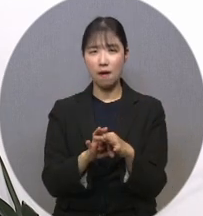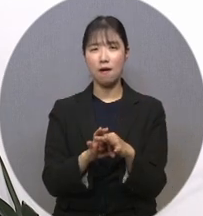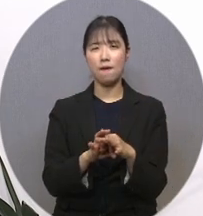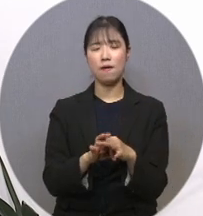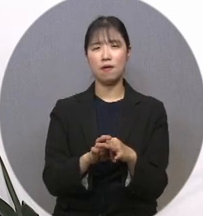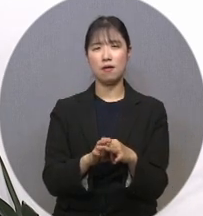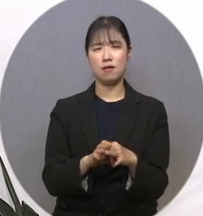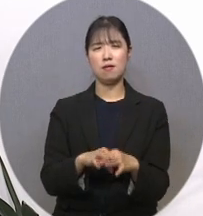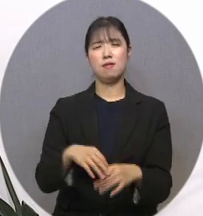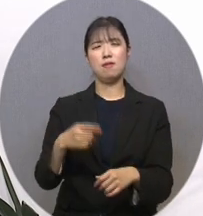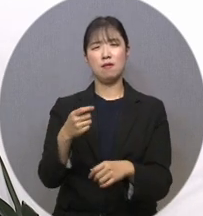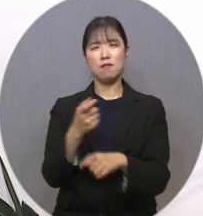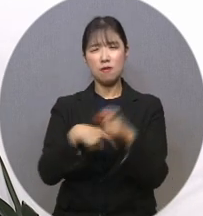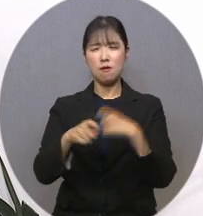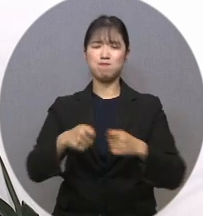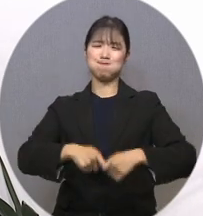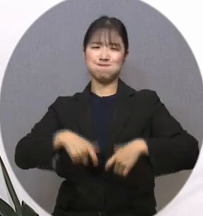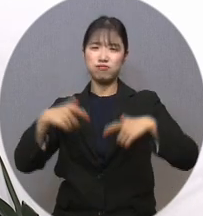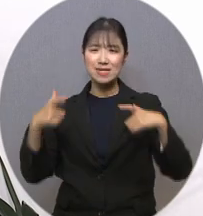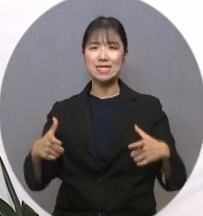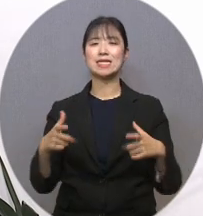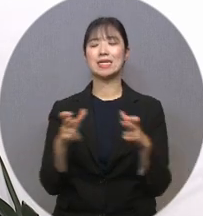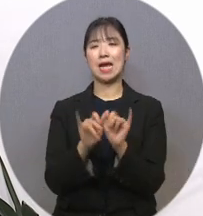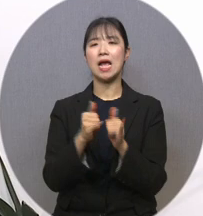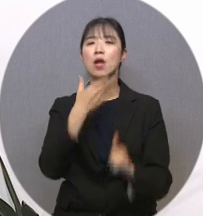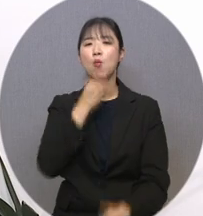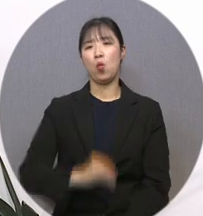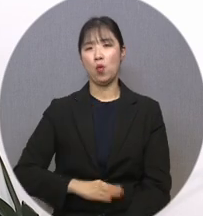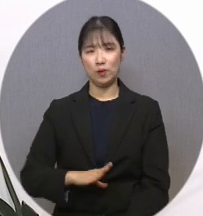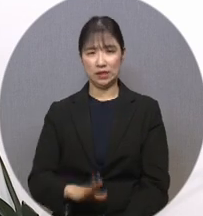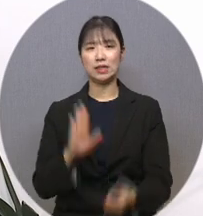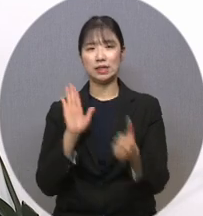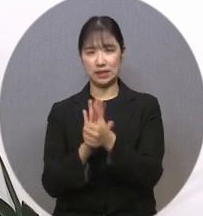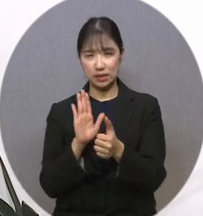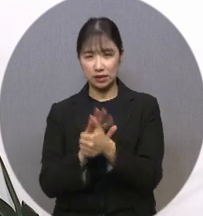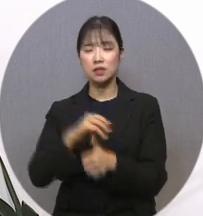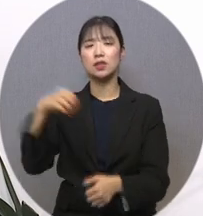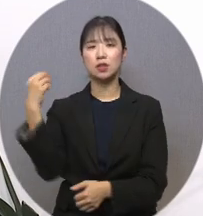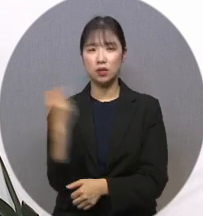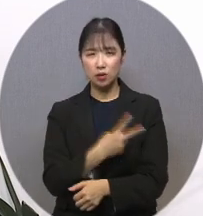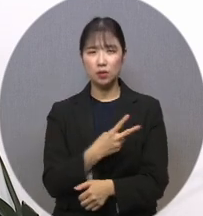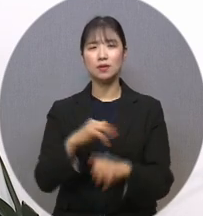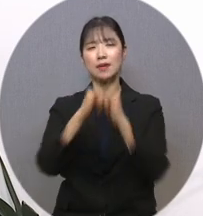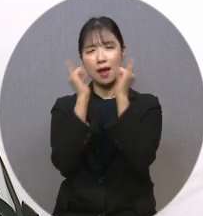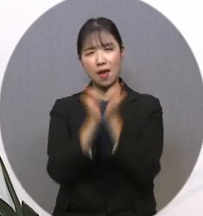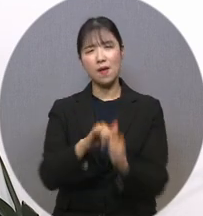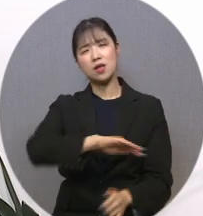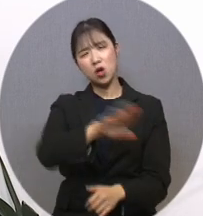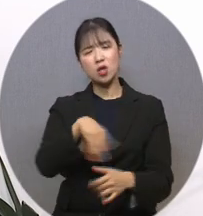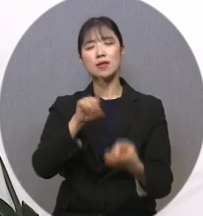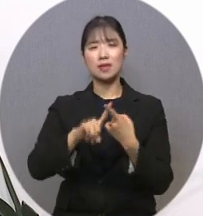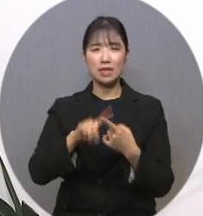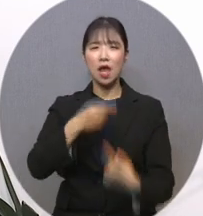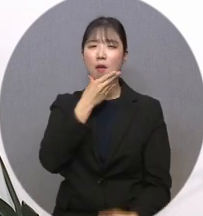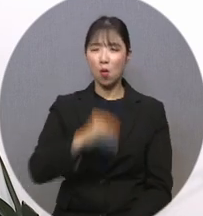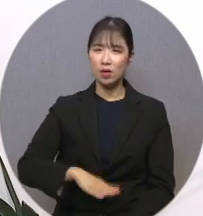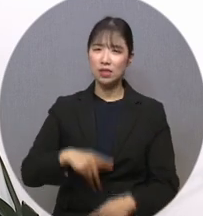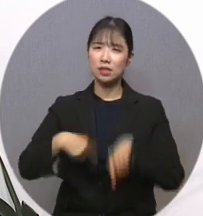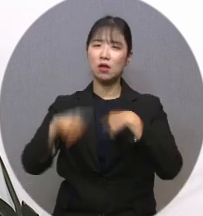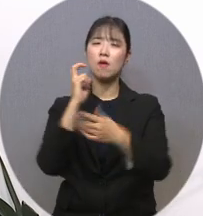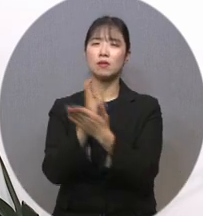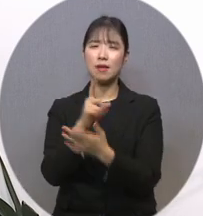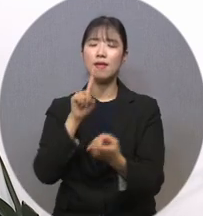그 대폭적인 그 장애인 복지 또 전반적인 사회 전반에 대한 복지 정책에 대한